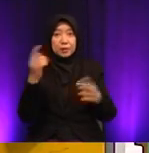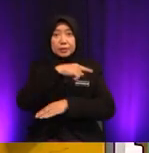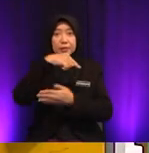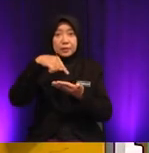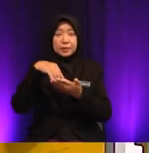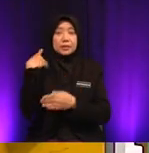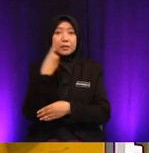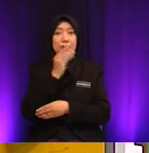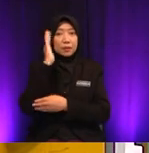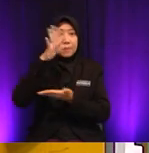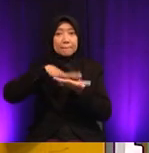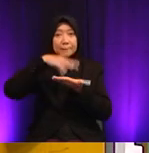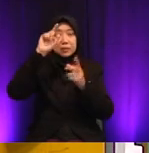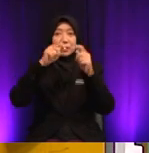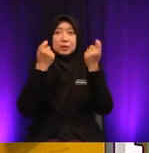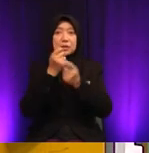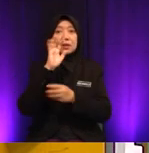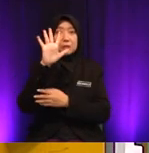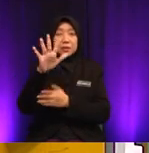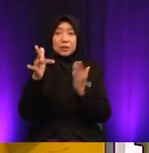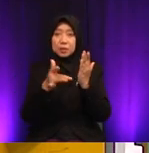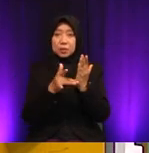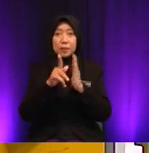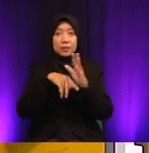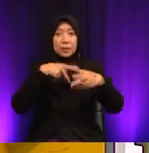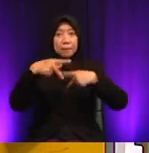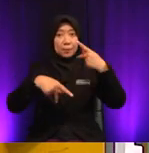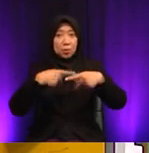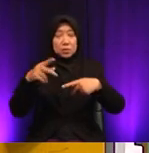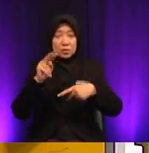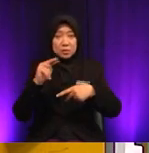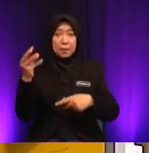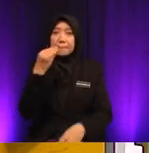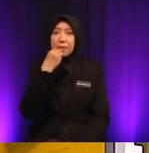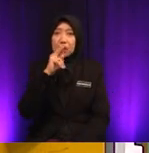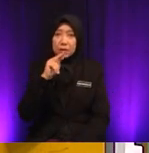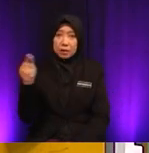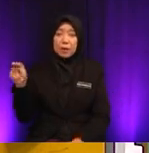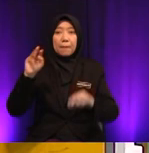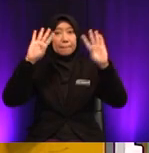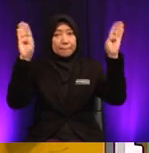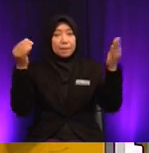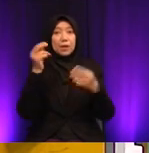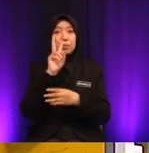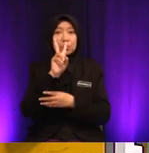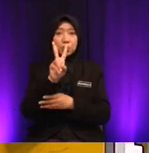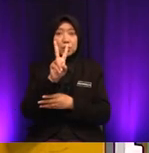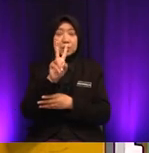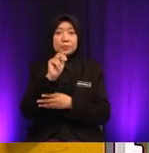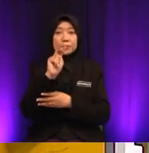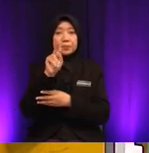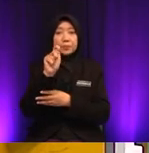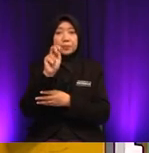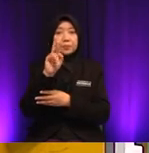teknologi pemrosesan makanan tetapi takjub ini adalah bab 2 Oke bab 2 di mana nutrisi dan